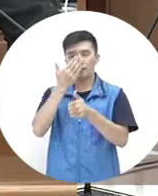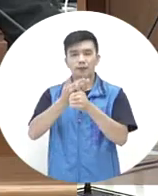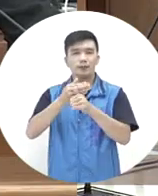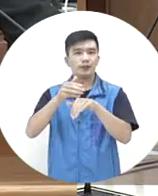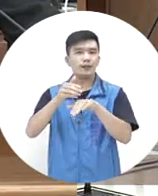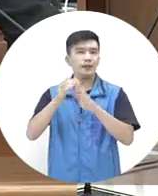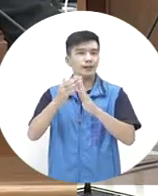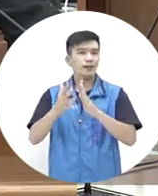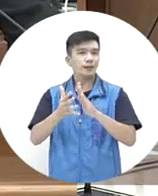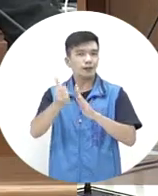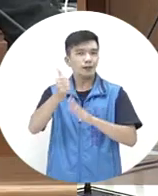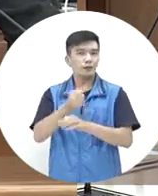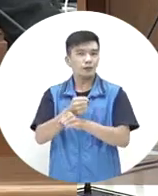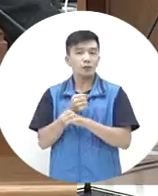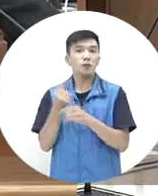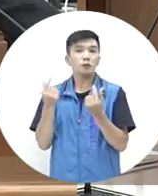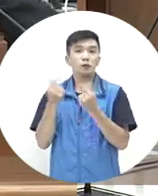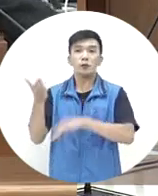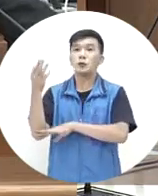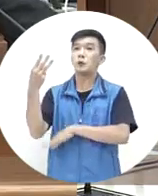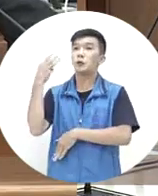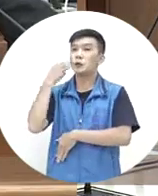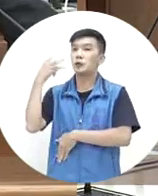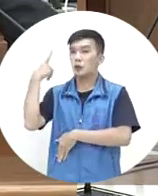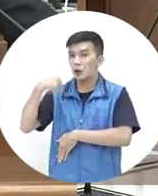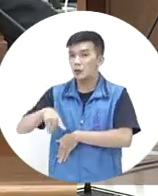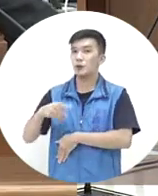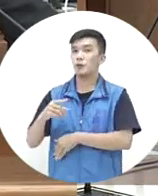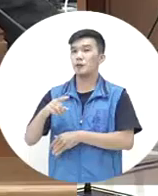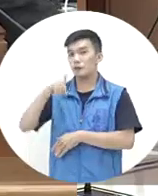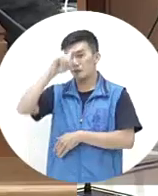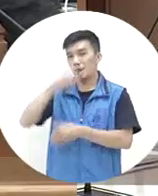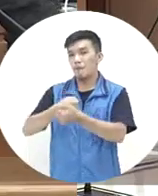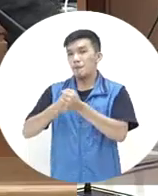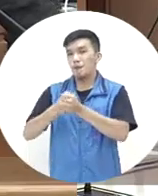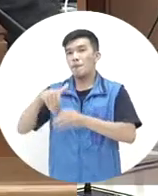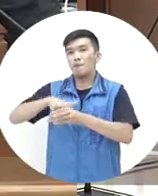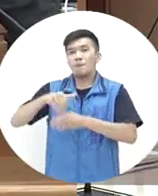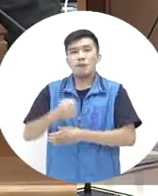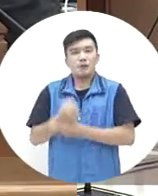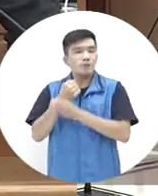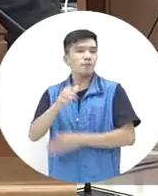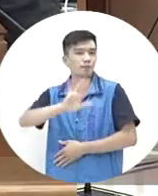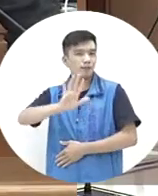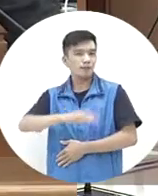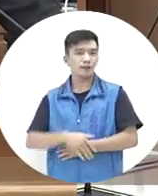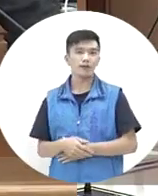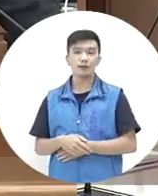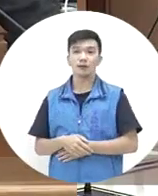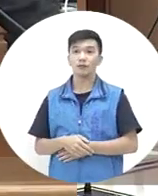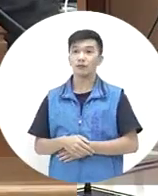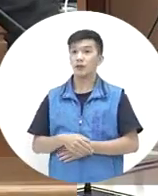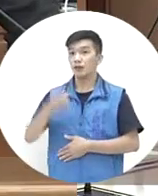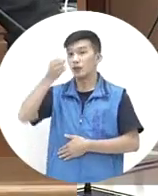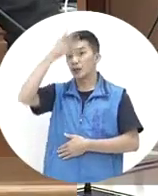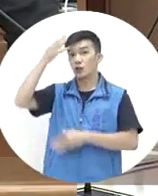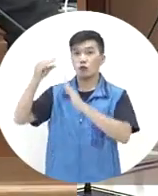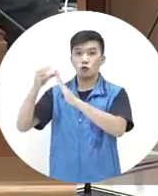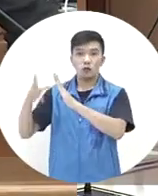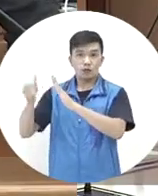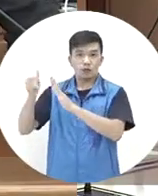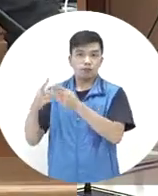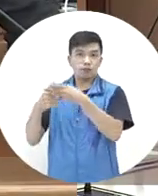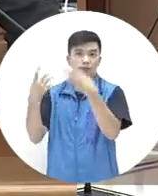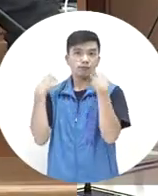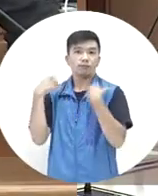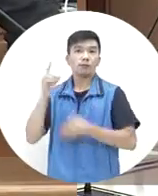于这个政治或选战的考量，沦于政治的酬庸。毕竟青年局长呢，他所管辖的，他是有关